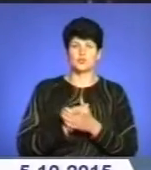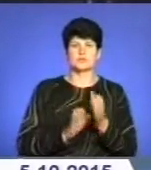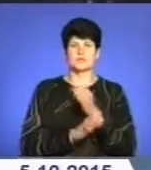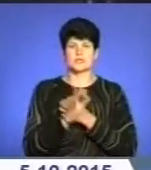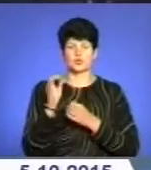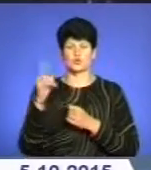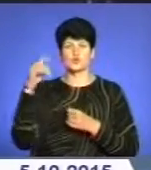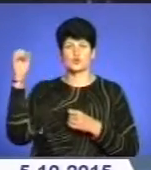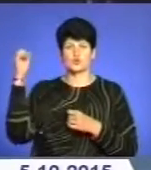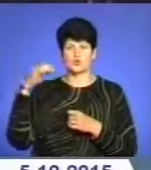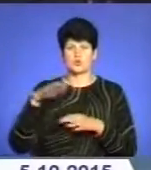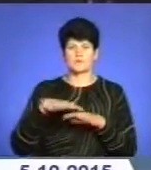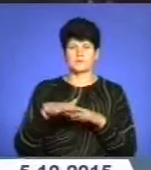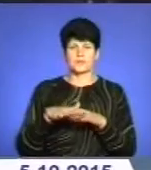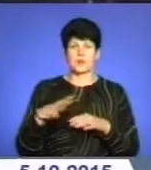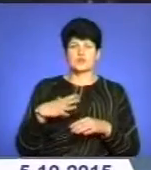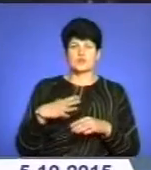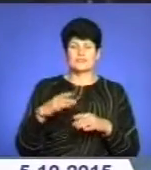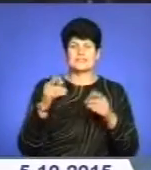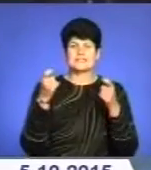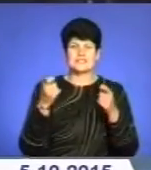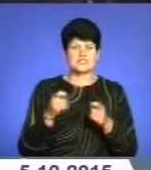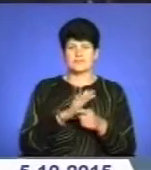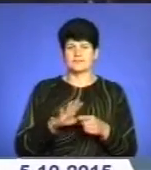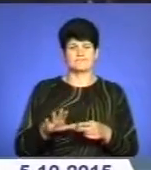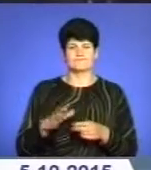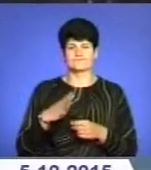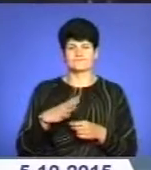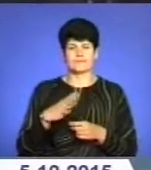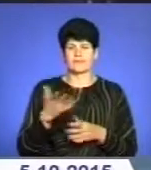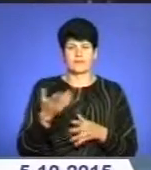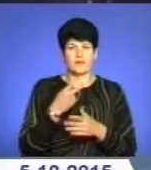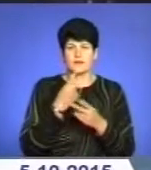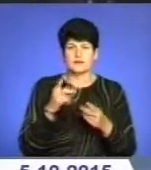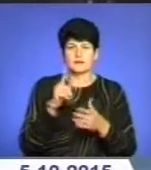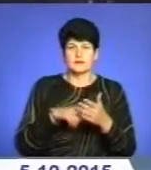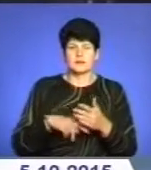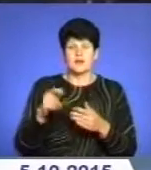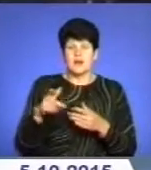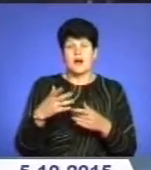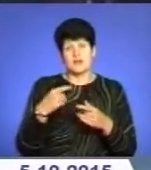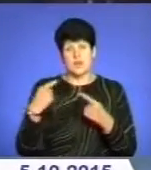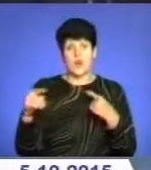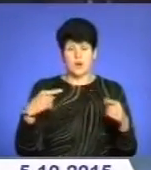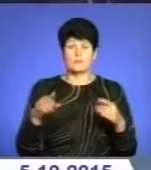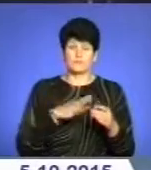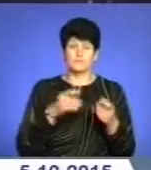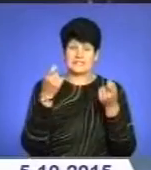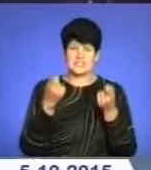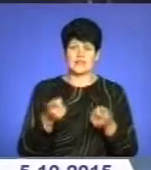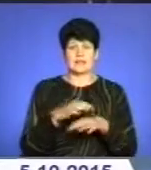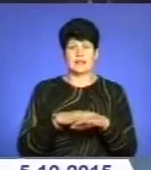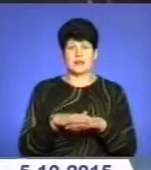масивах. Очікувані знижки не виправдали сподівань покупців. Втім, деякі продукти були таки значно дешевшими, ніж на ринку та в